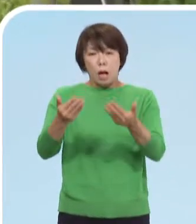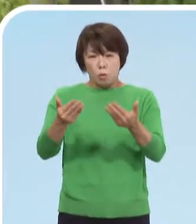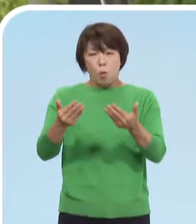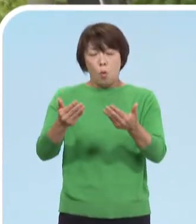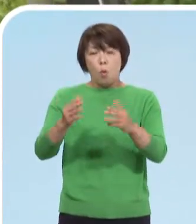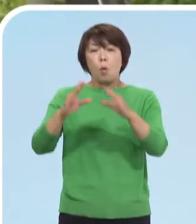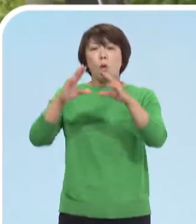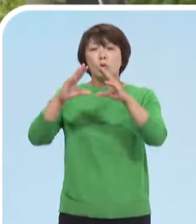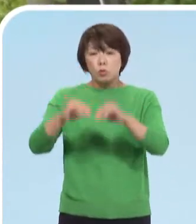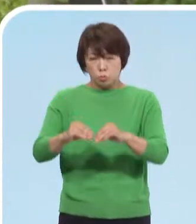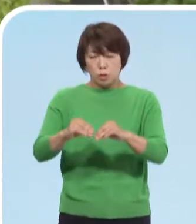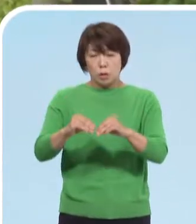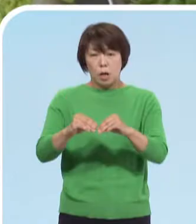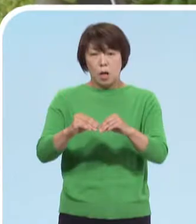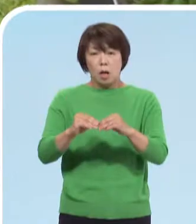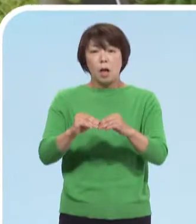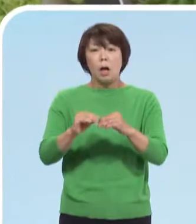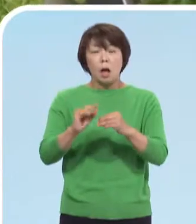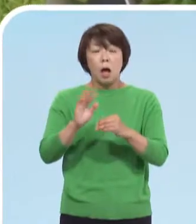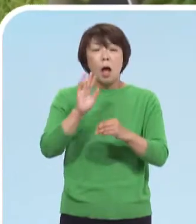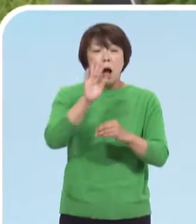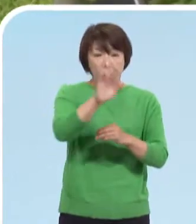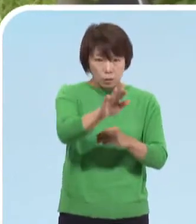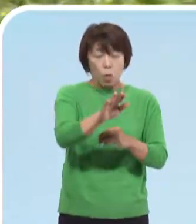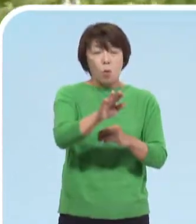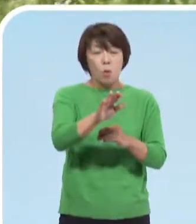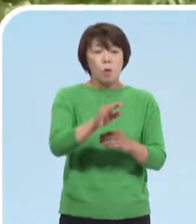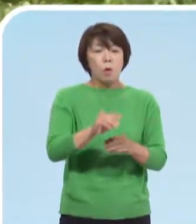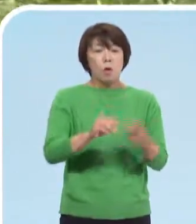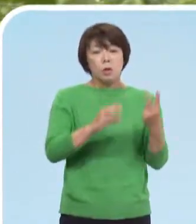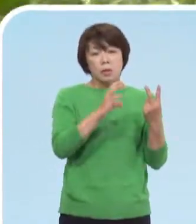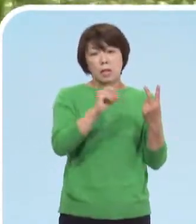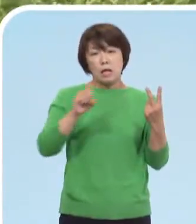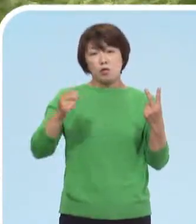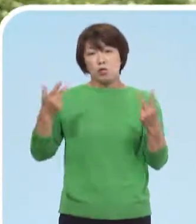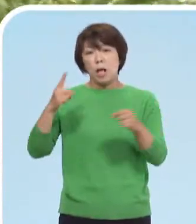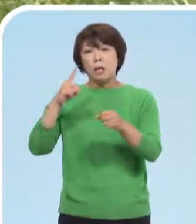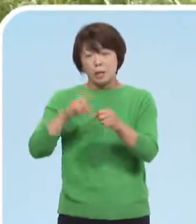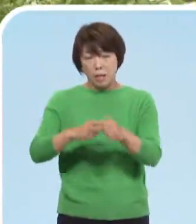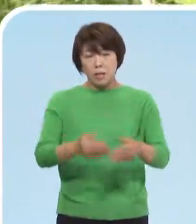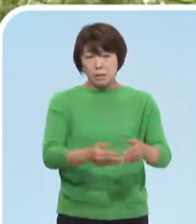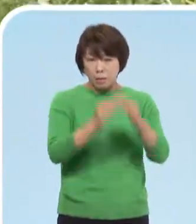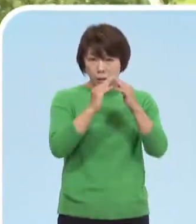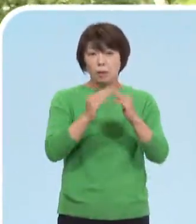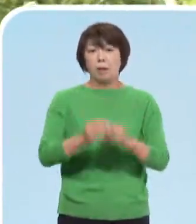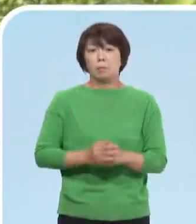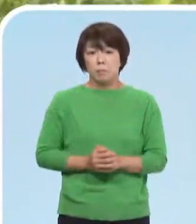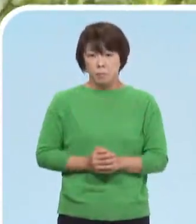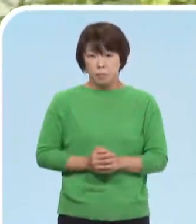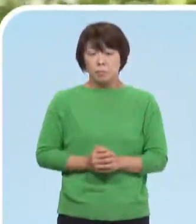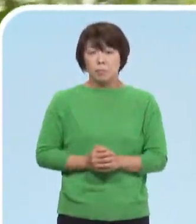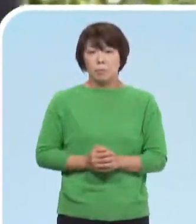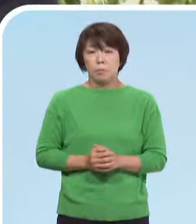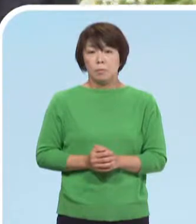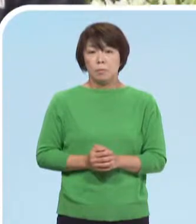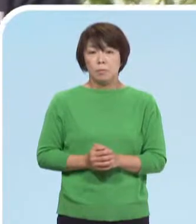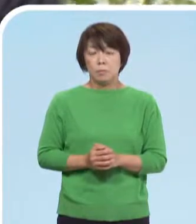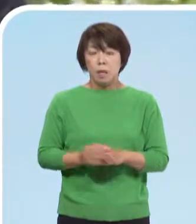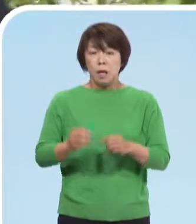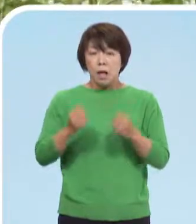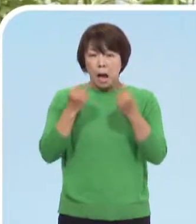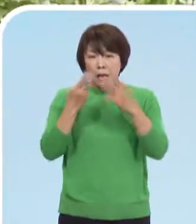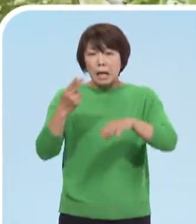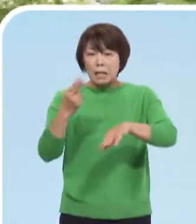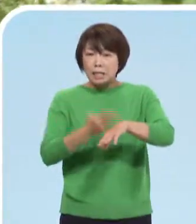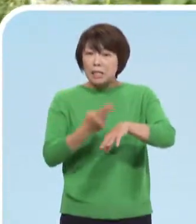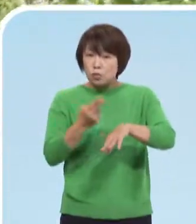三土中学校の跡地を活用して2017年にあの建設いたしました、うん、はい、でハイテク